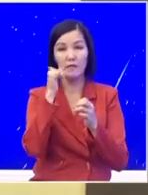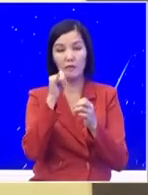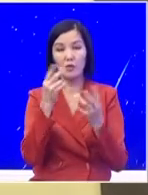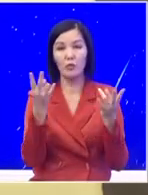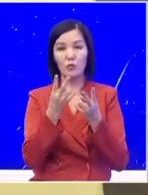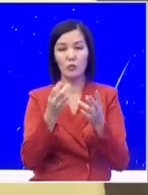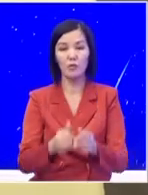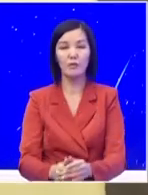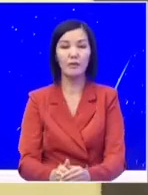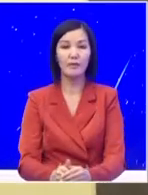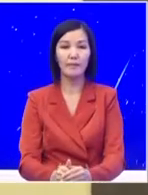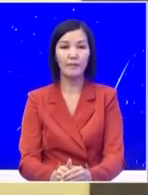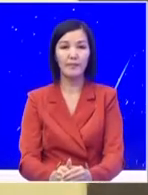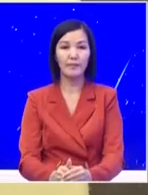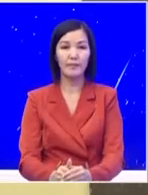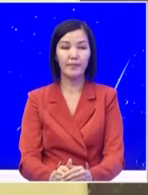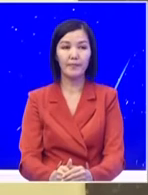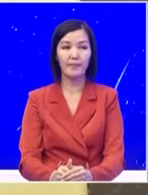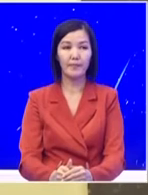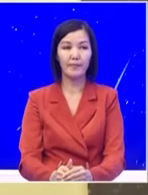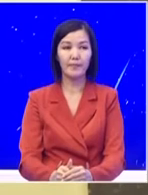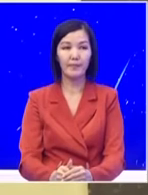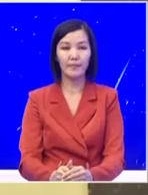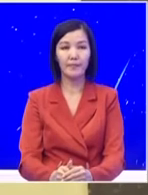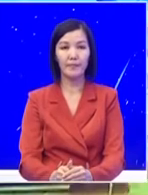Абой Хутхпай, информационная служба телеканала ЗИЦУ.